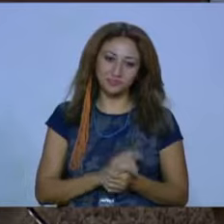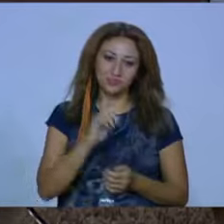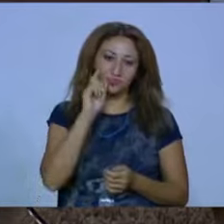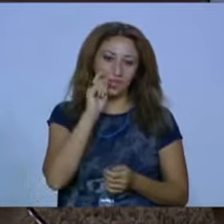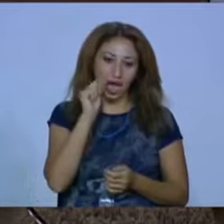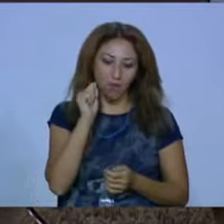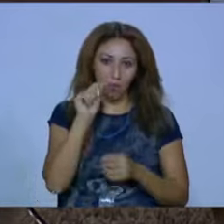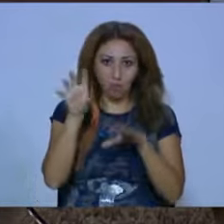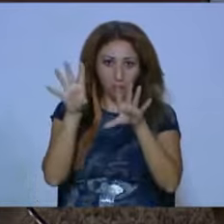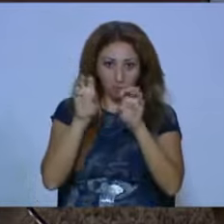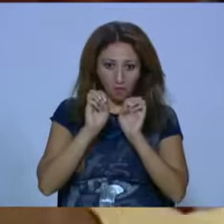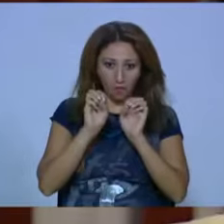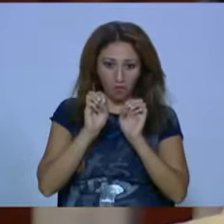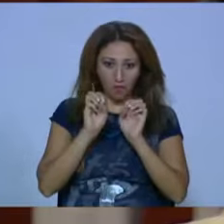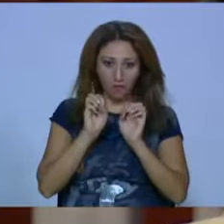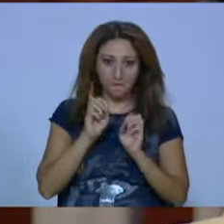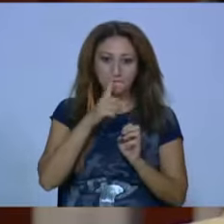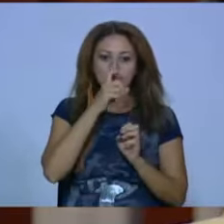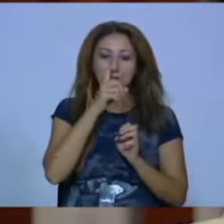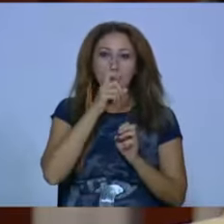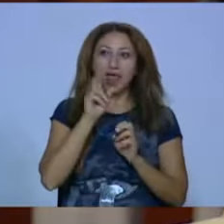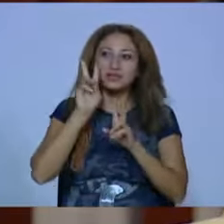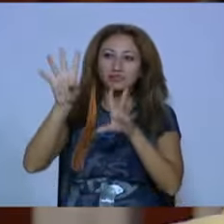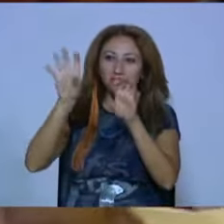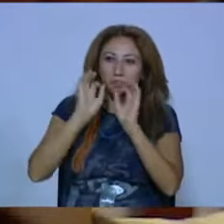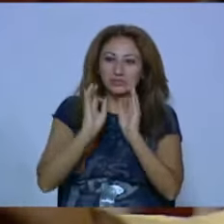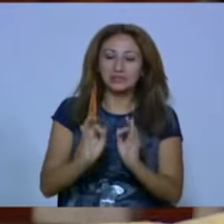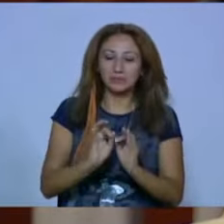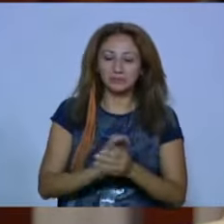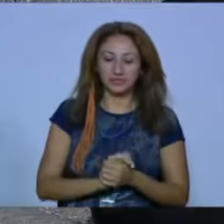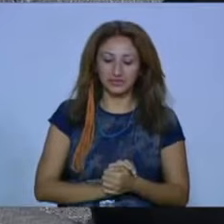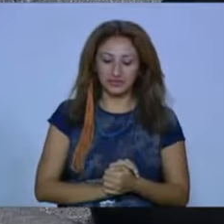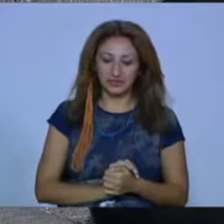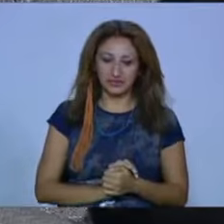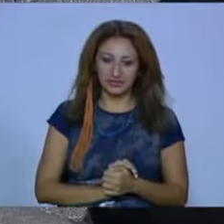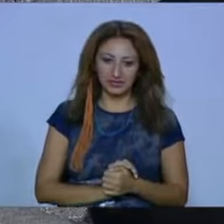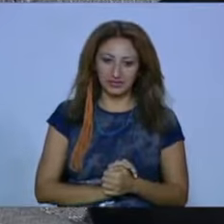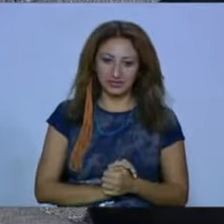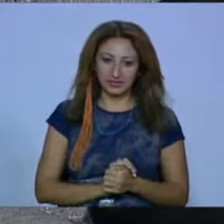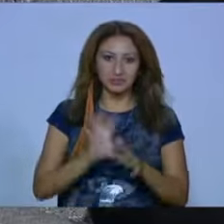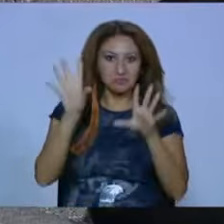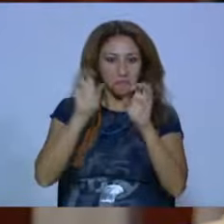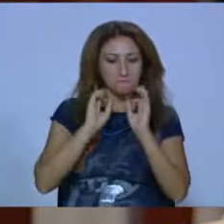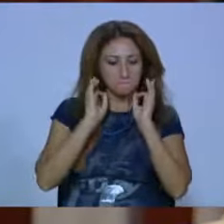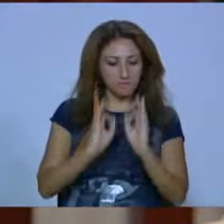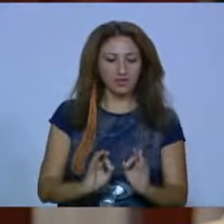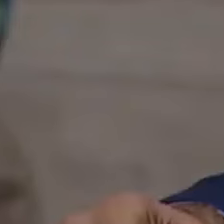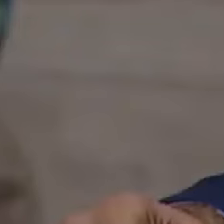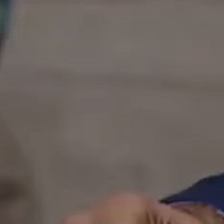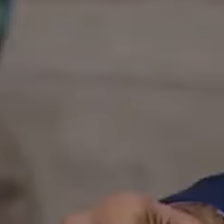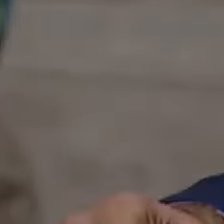اللي هو من عمله من واحد من عندنا من البلد من المنيا من المنيا. الراجل بيتكلم الكره دي بتقلد كويس قوي صح الوالد الله